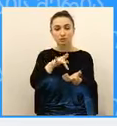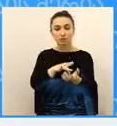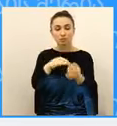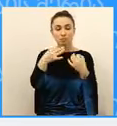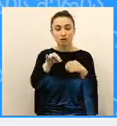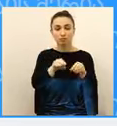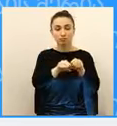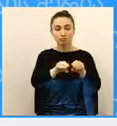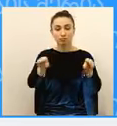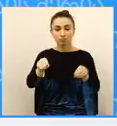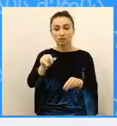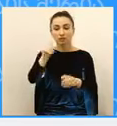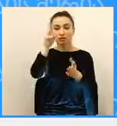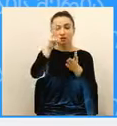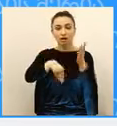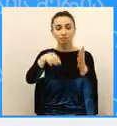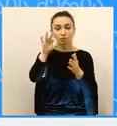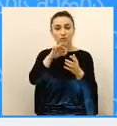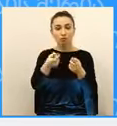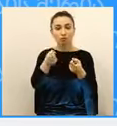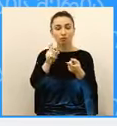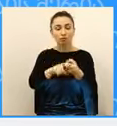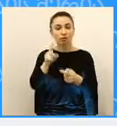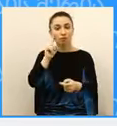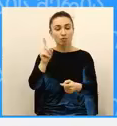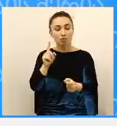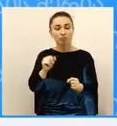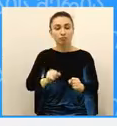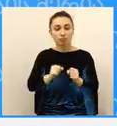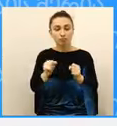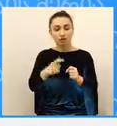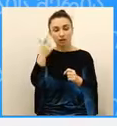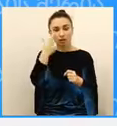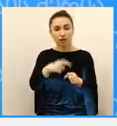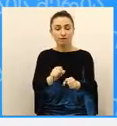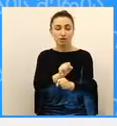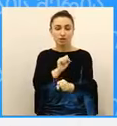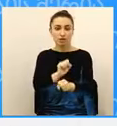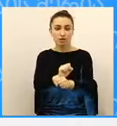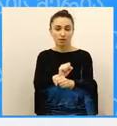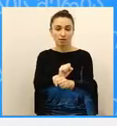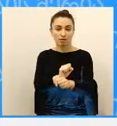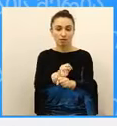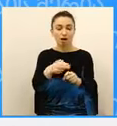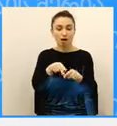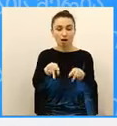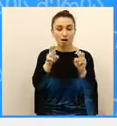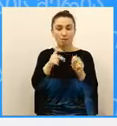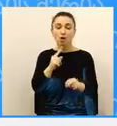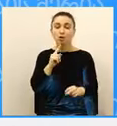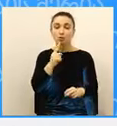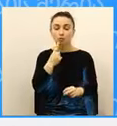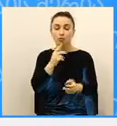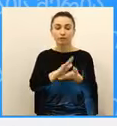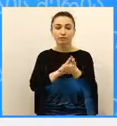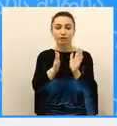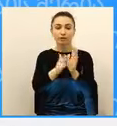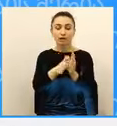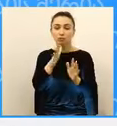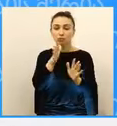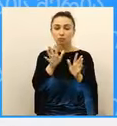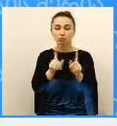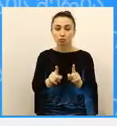პარკინგის თანამშრომლები დაჯარიმებებთან დაკავშირებით, რომ მაქსიმალურად თავი შეეკავოთ ამ რთულ